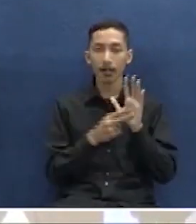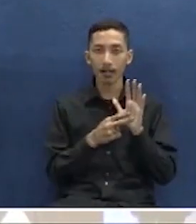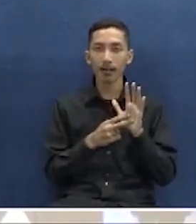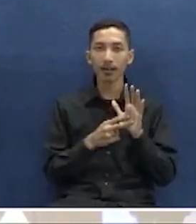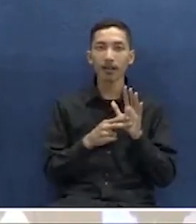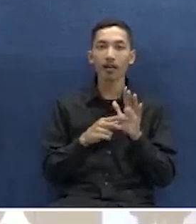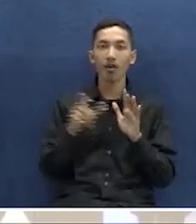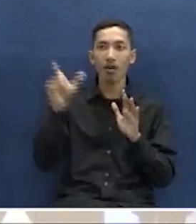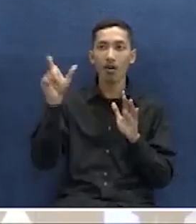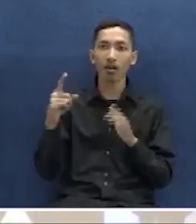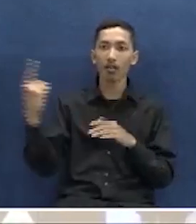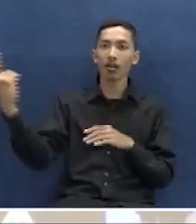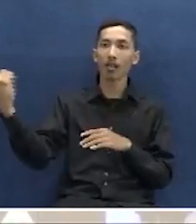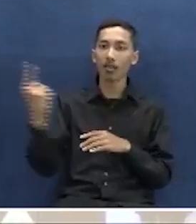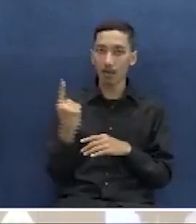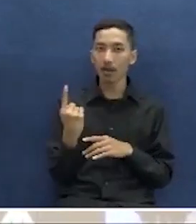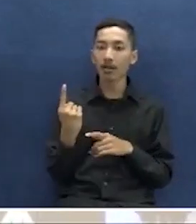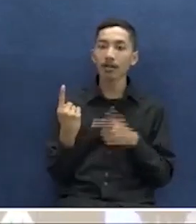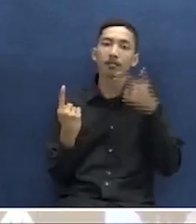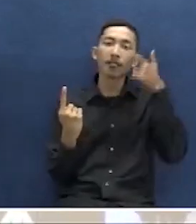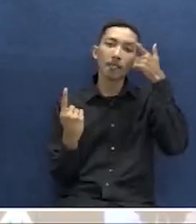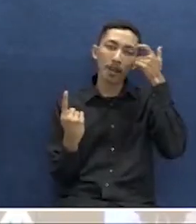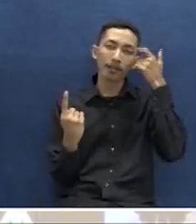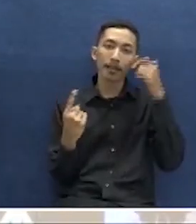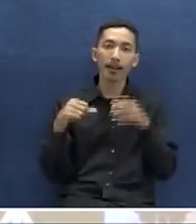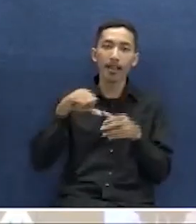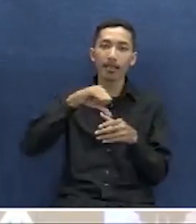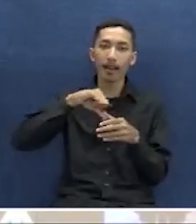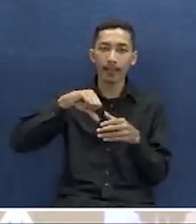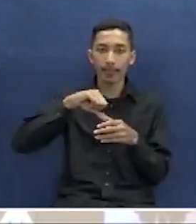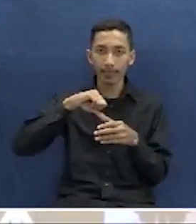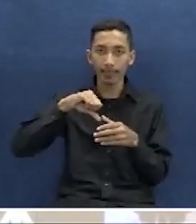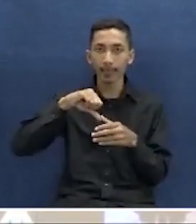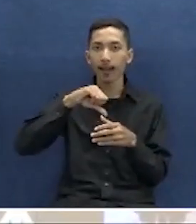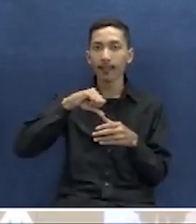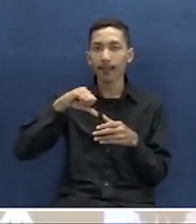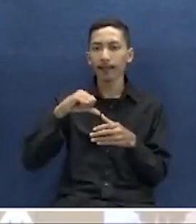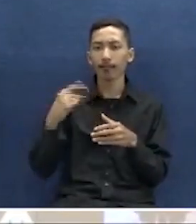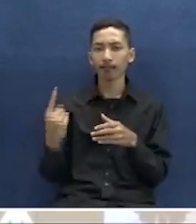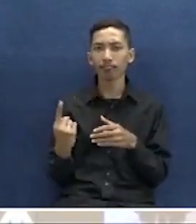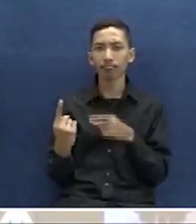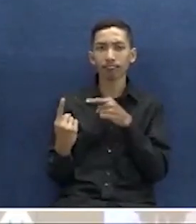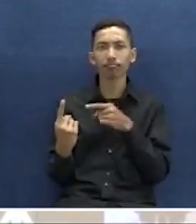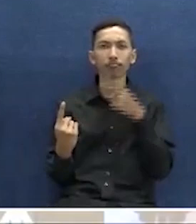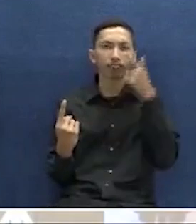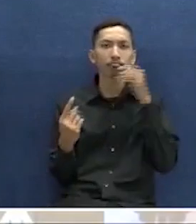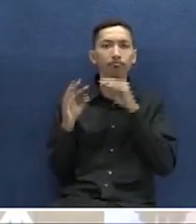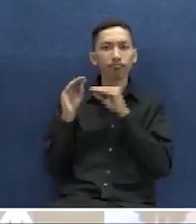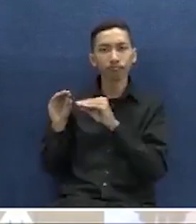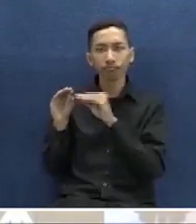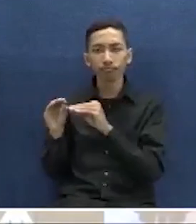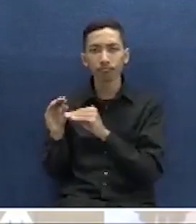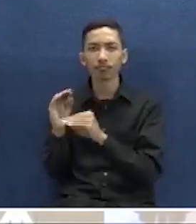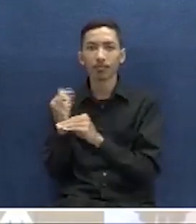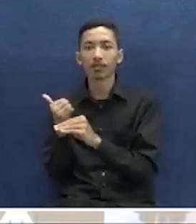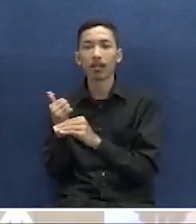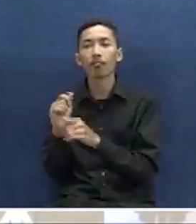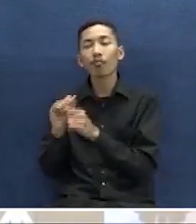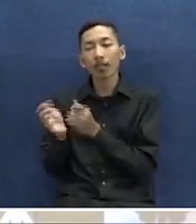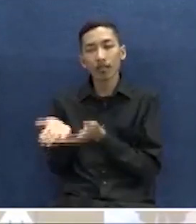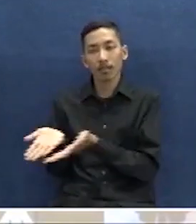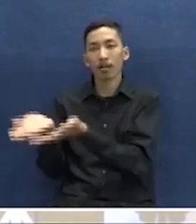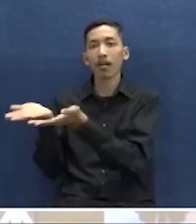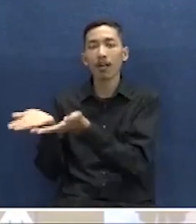kali bikin hasil keduanya udah bagus yang paling sering lagi itu Rizal Armada saya sudah bikin aja yo yo Papa bikin